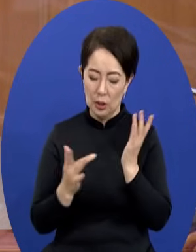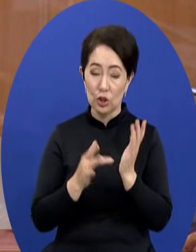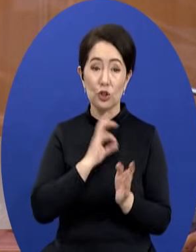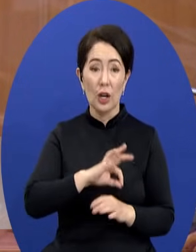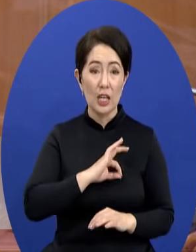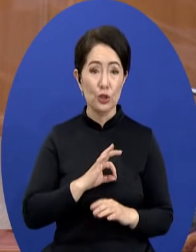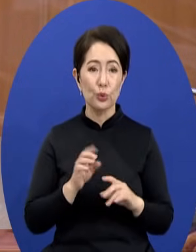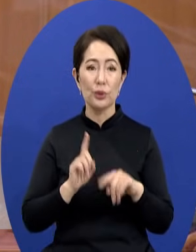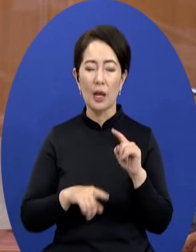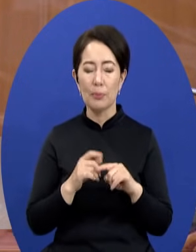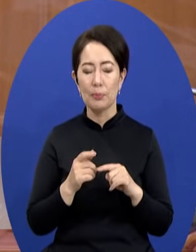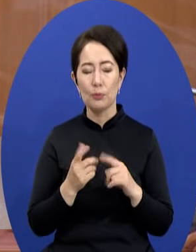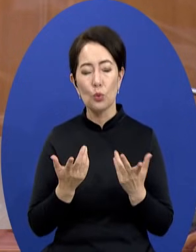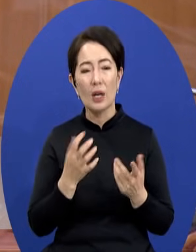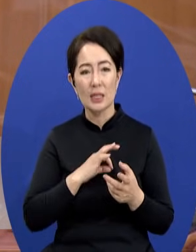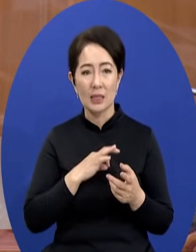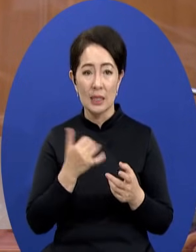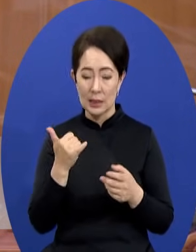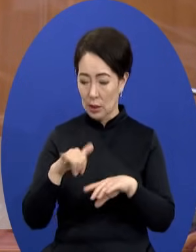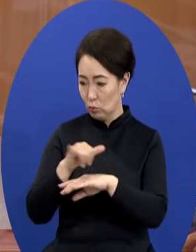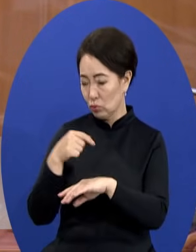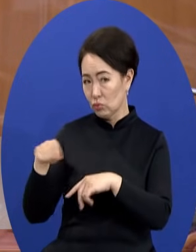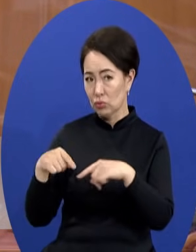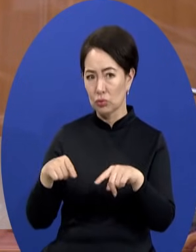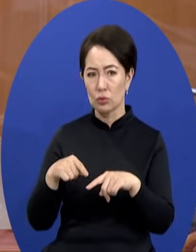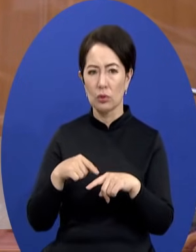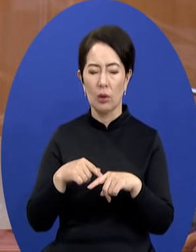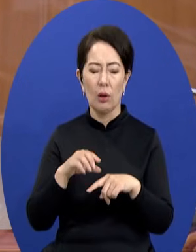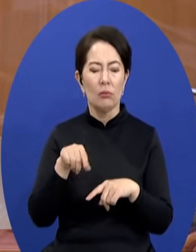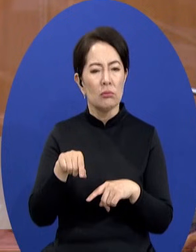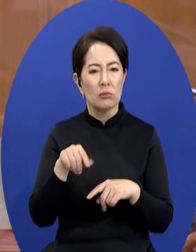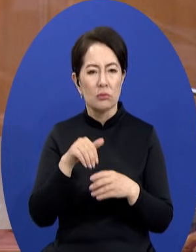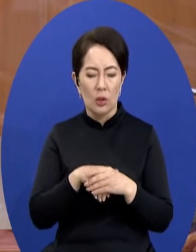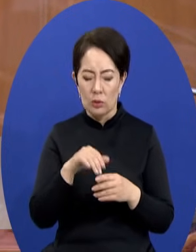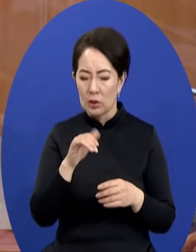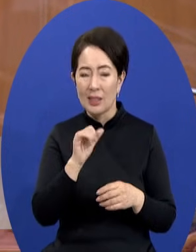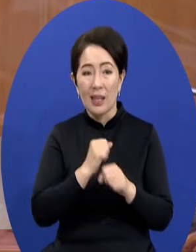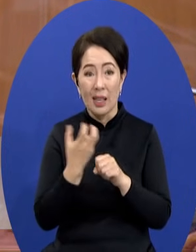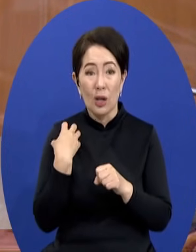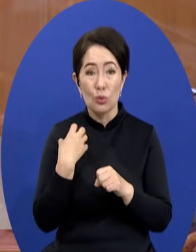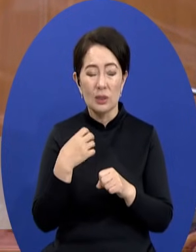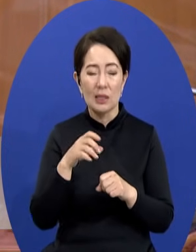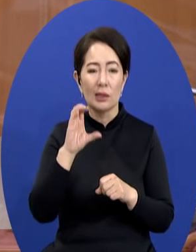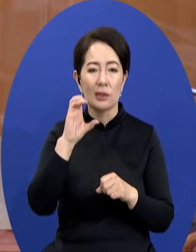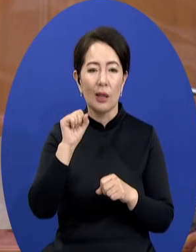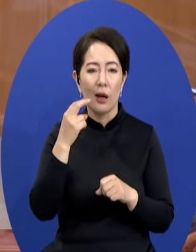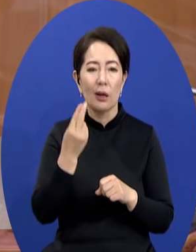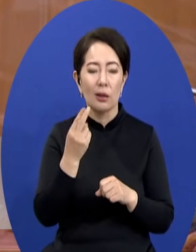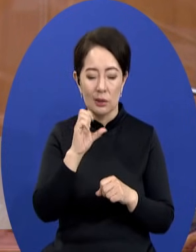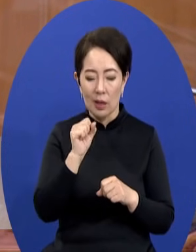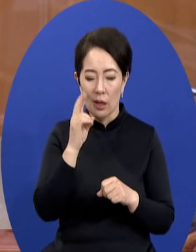юм одоо хардвер гэж ярьдаг. Зарим оронд эрнээс чинь болж хоорондоо санкц хүртэл тавиудаа явж байгаа. За нөлөөллийн